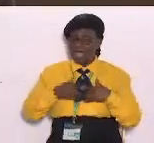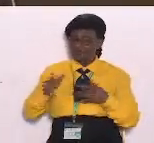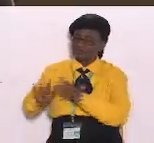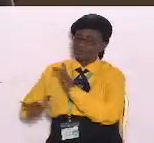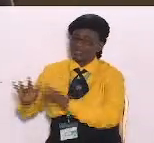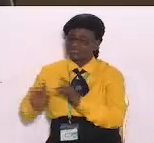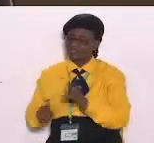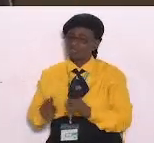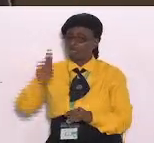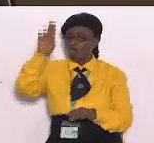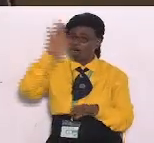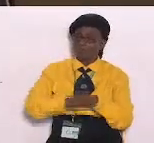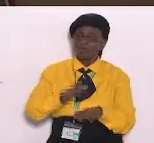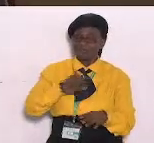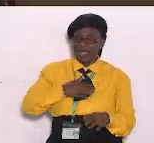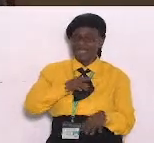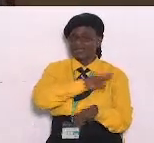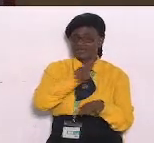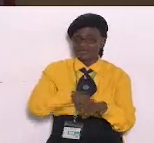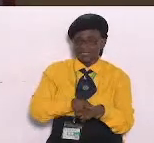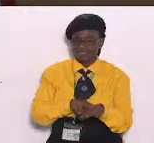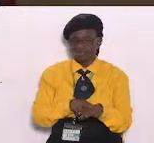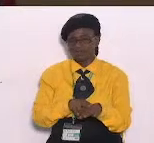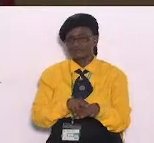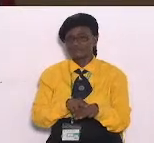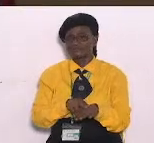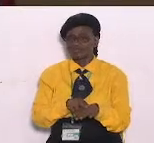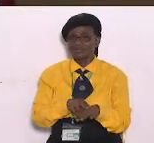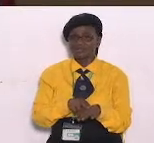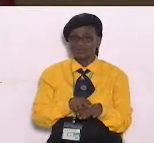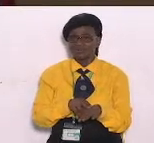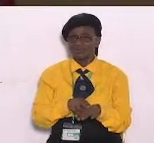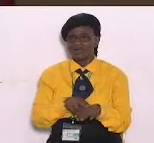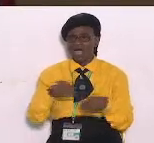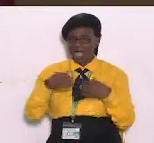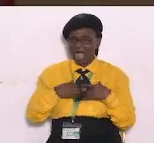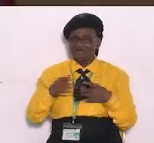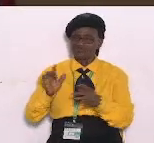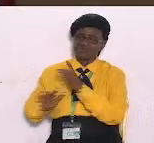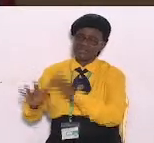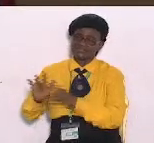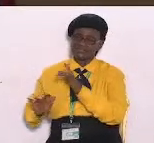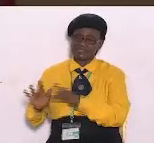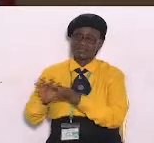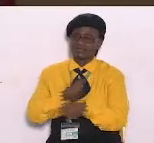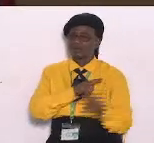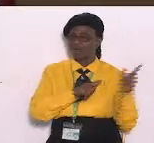Seigneur a pitié de ma nation a